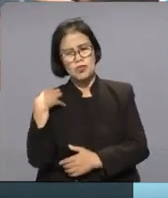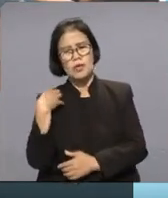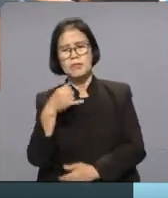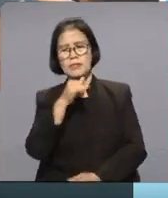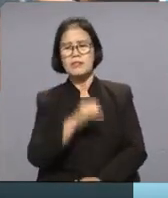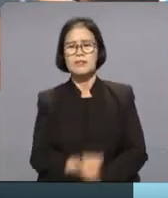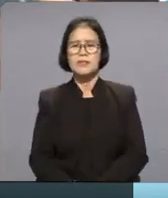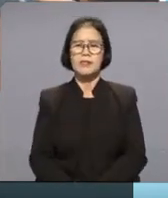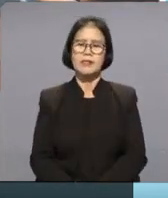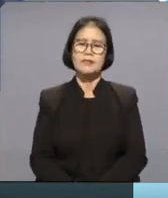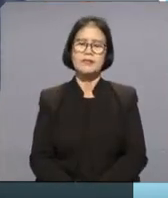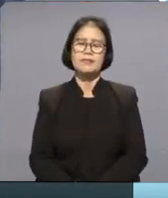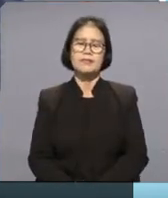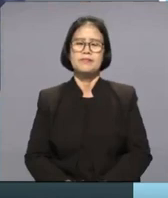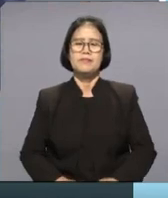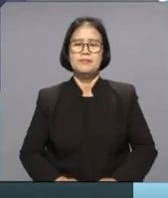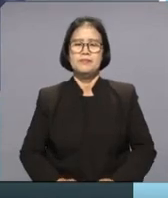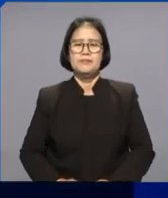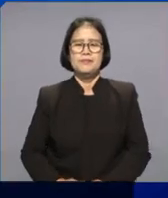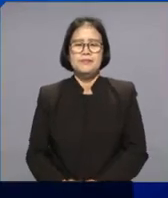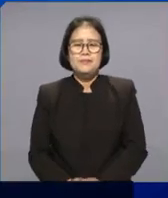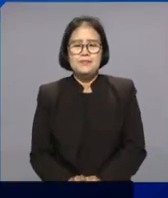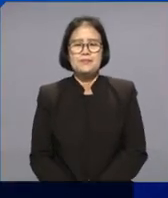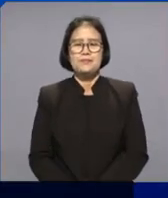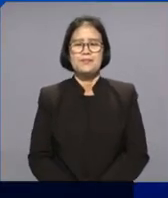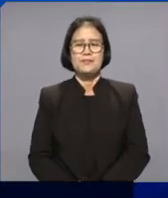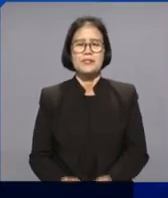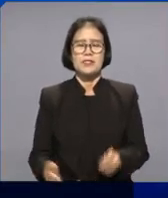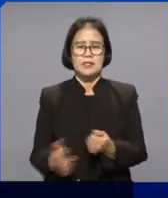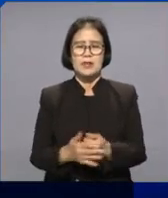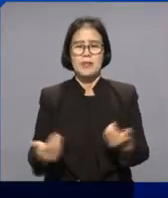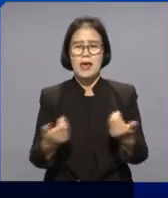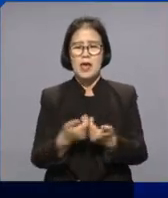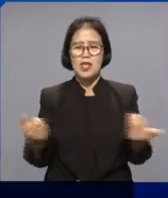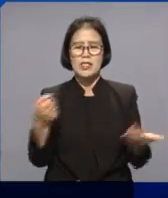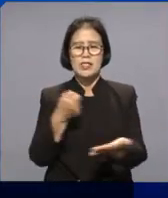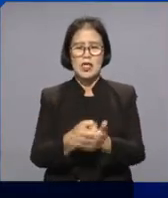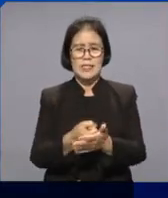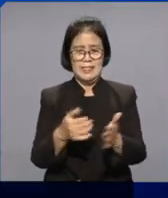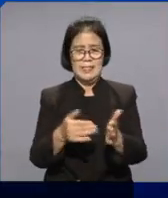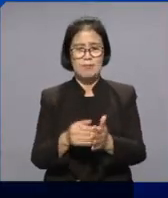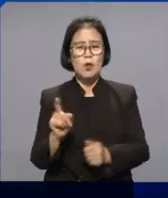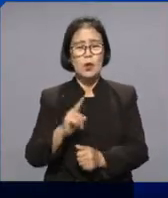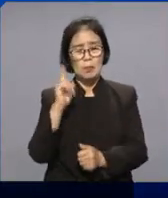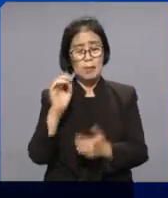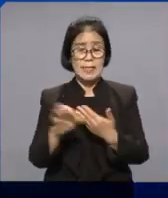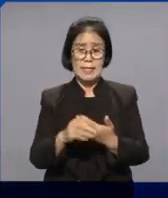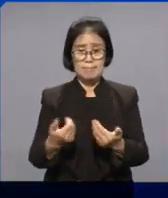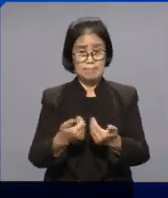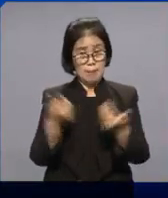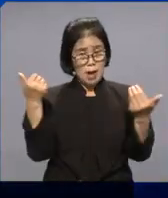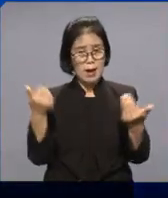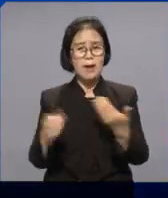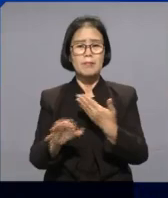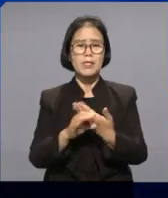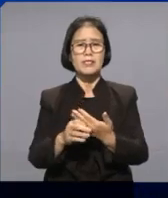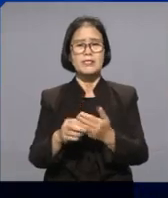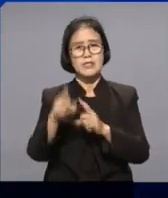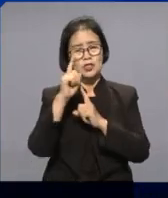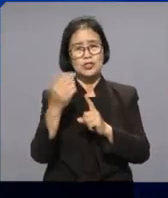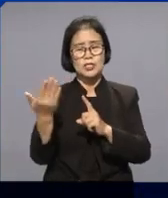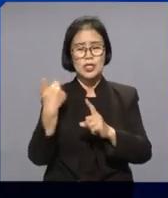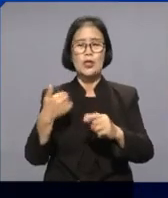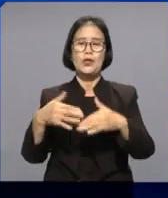있다. 이런 부분입니다. 네. 그렇기 때문에 지금 헤어질 결심 말씀하셨는데 만약 헤어진다면 이준석 전